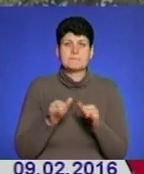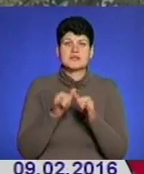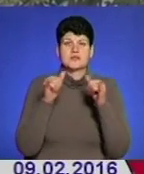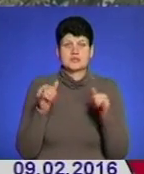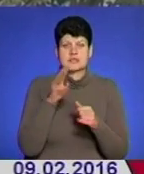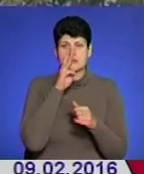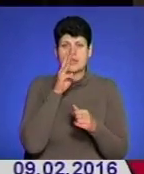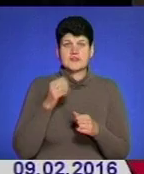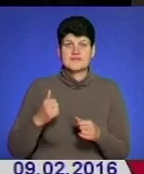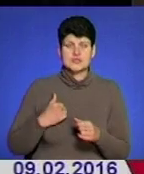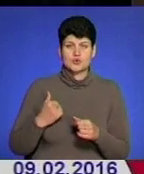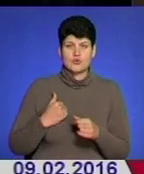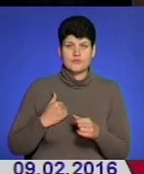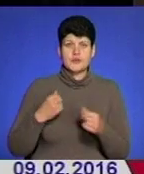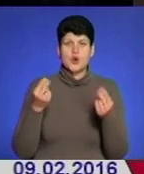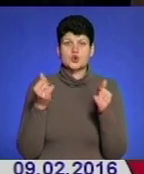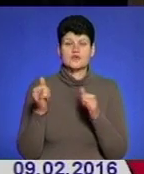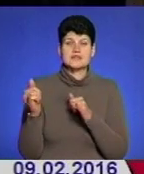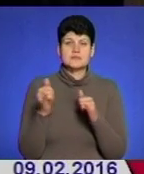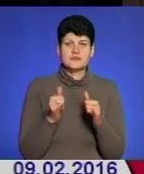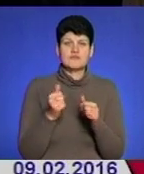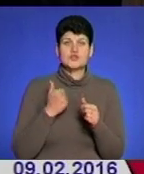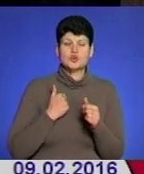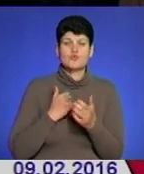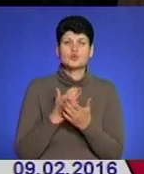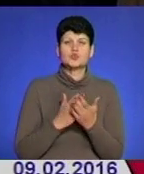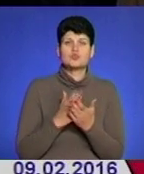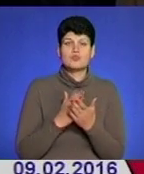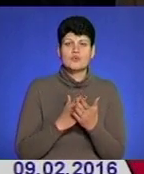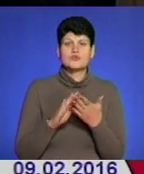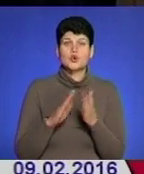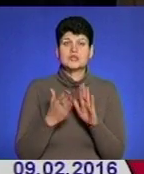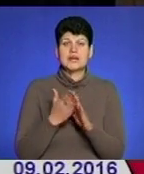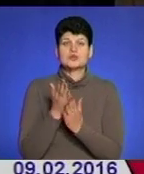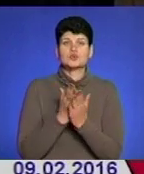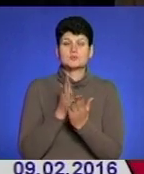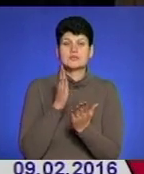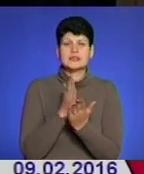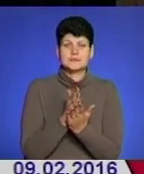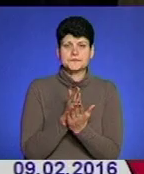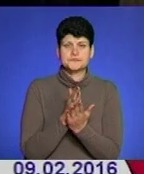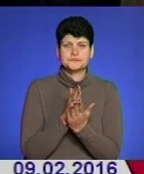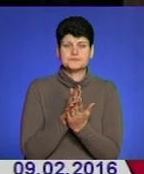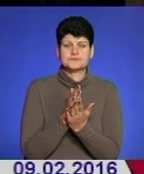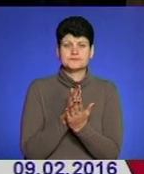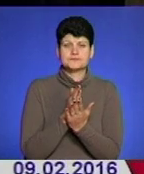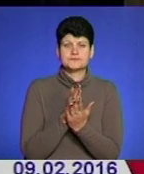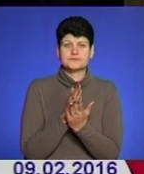плат військовим. Грошове забезпечення сьогодні військовослужбовців контрактної служби складає сьогодні